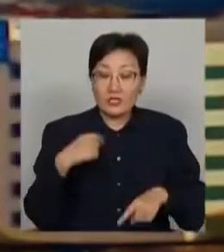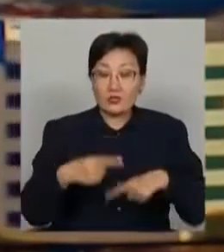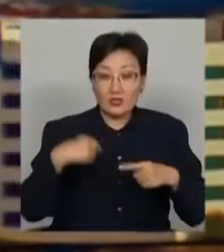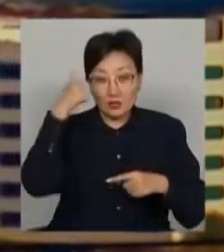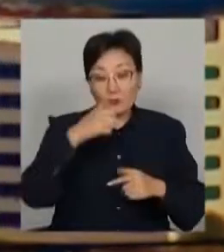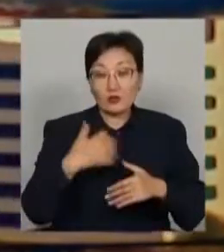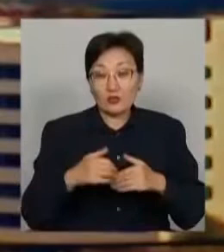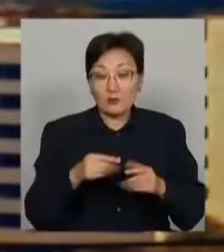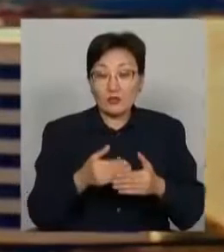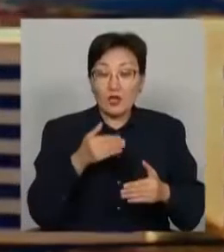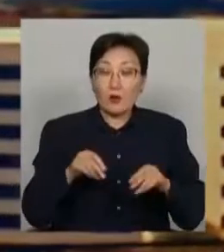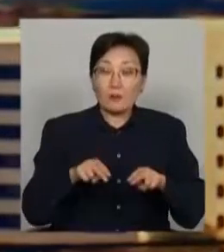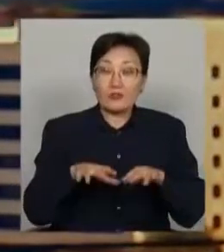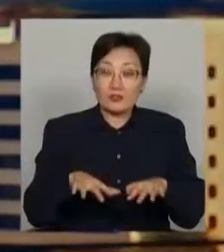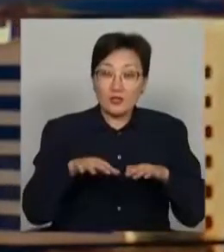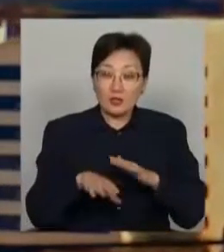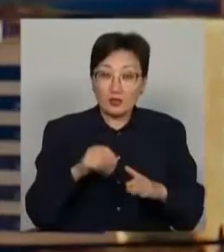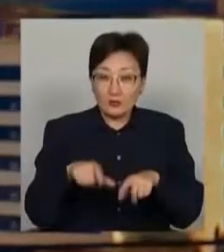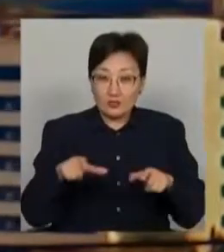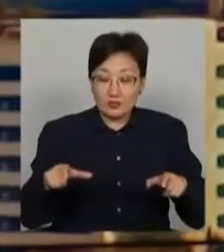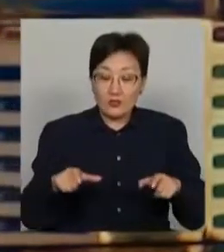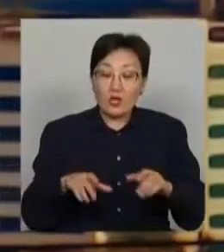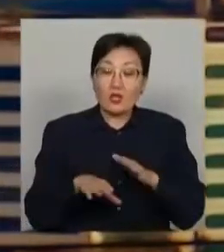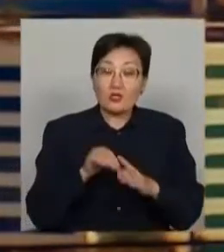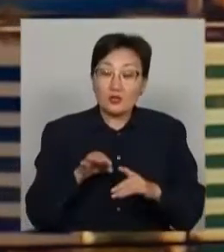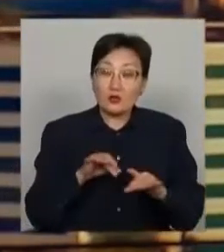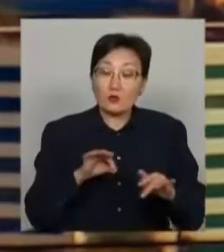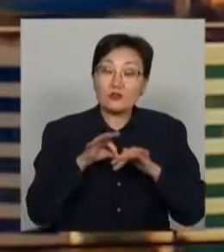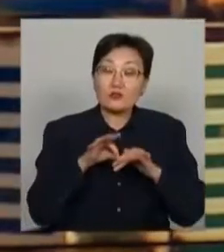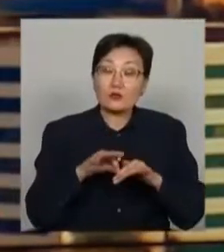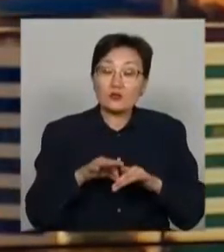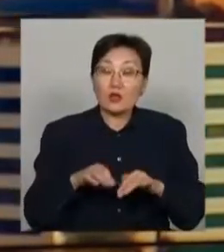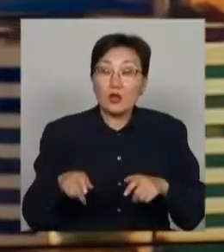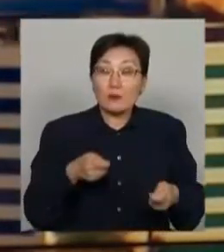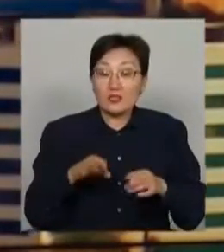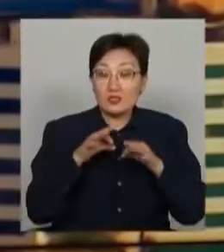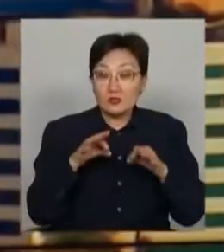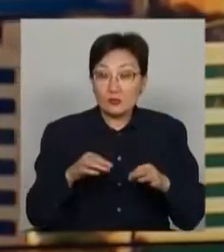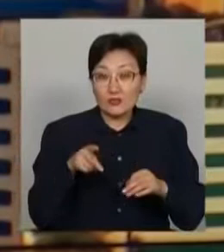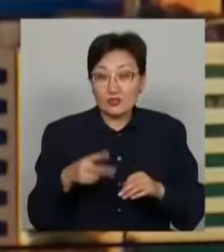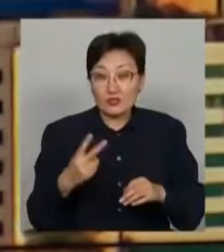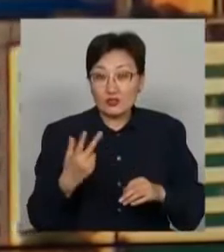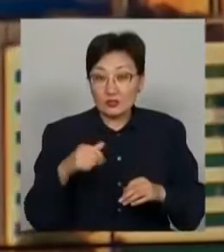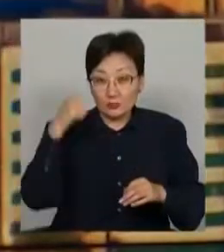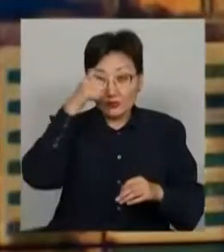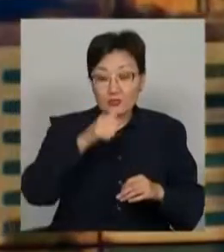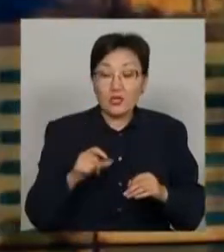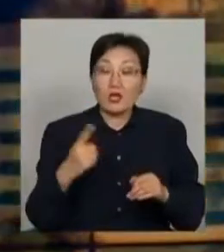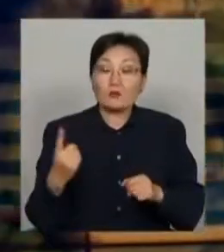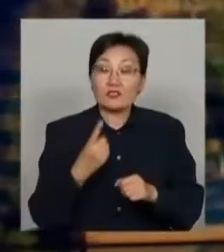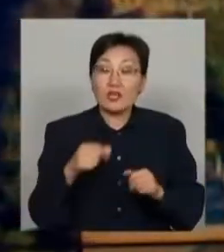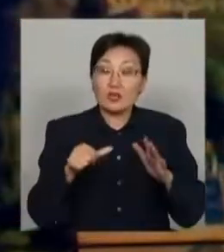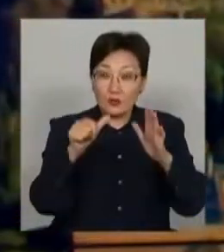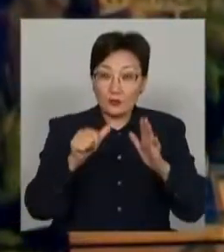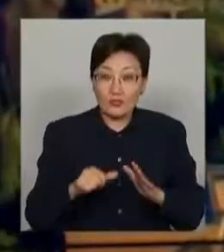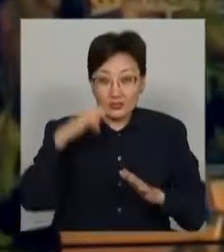жылдың ортасына дейін парламент пен мәслихат депутаттарының сайлауы өтеді. Мемлекет басшысының айтуынша, 2023 жылдың алғашқы 6